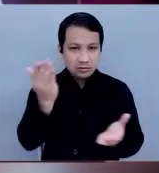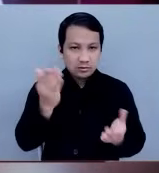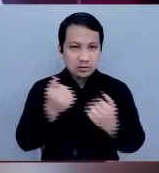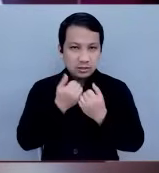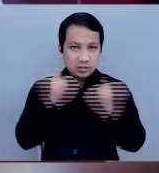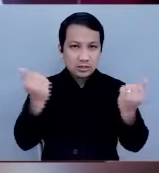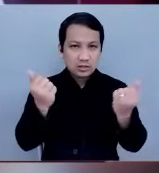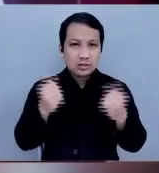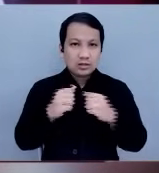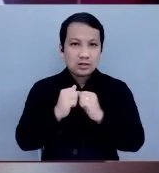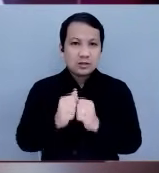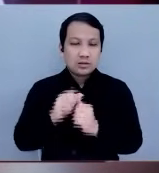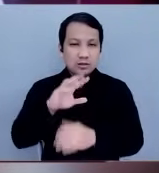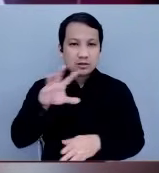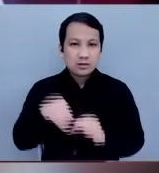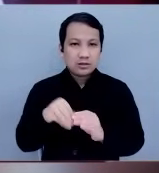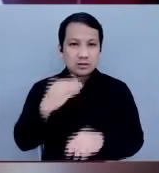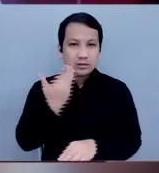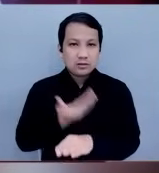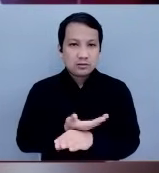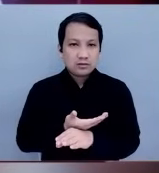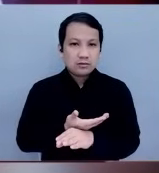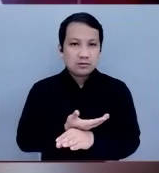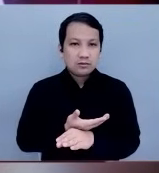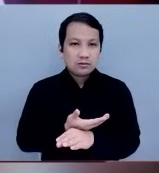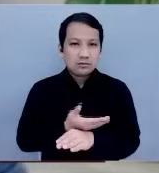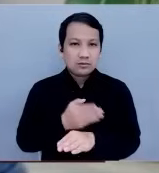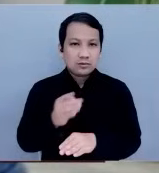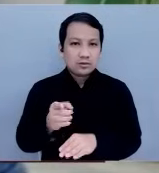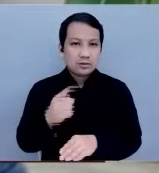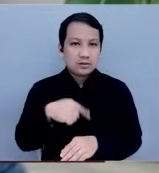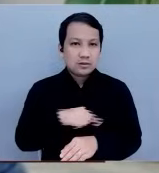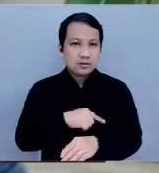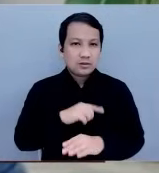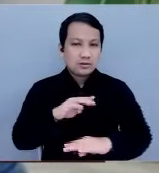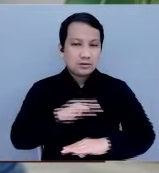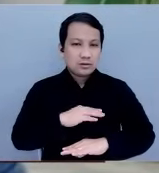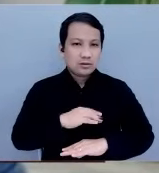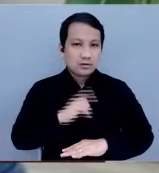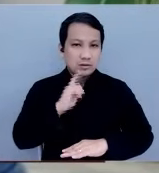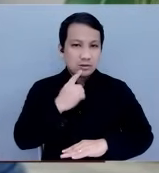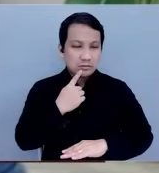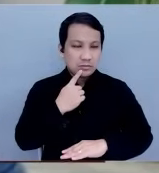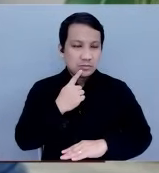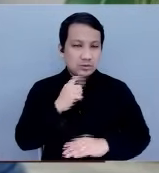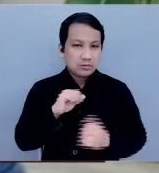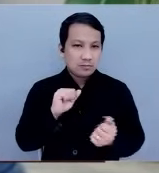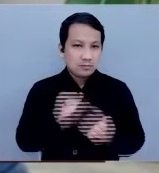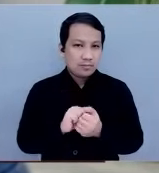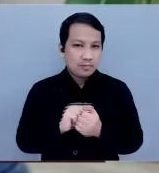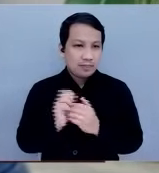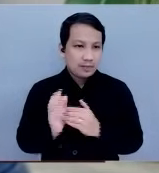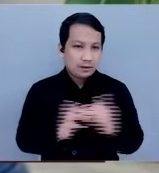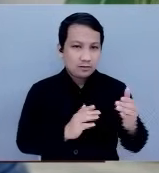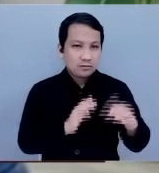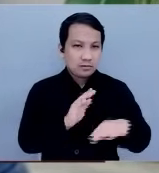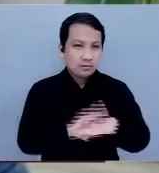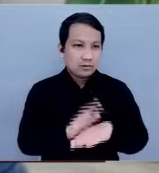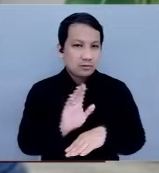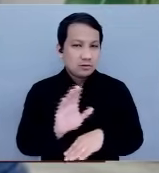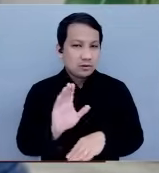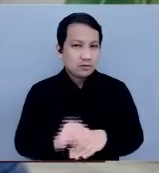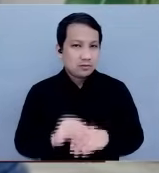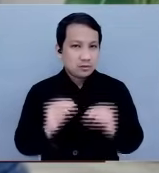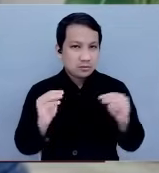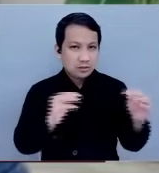kaalyado ng kanyang mga anak na magtino kapag lumala at naging seryoso yung mga ganitong klaseng mga pag-aaway nila